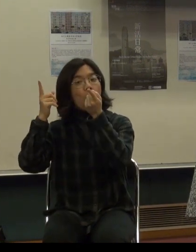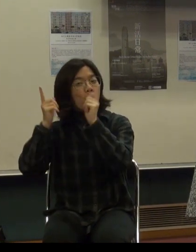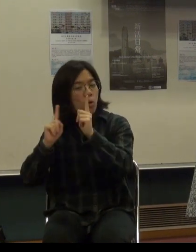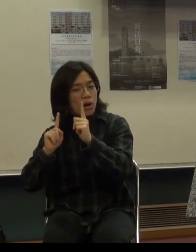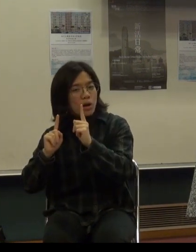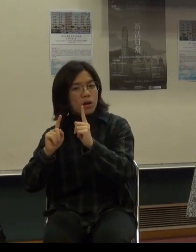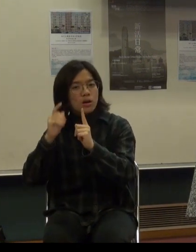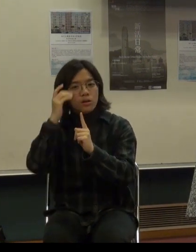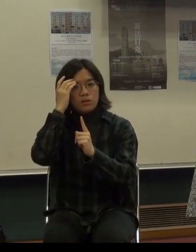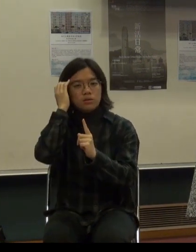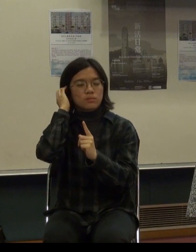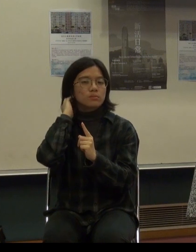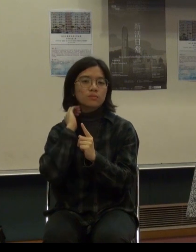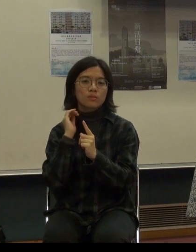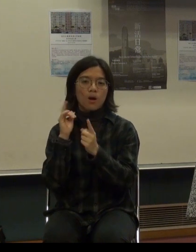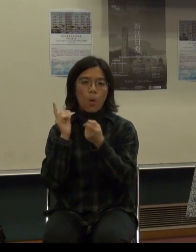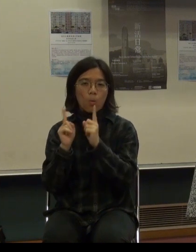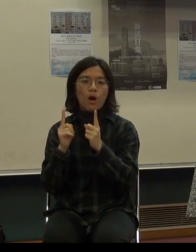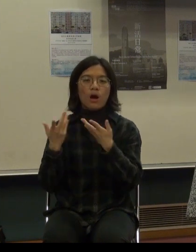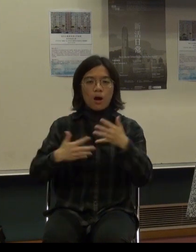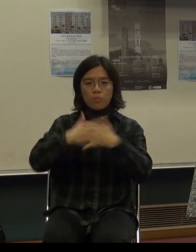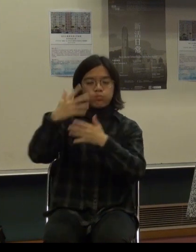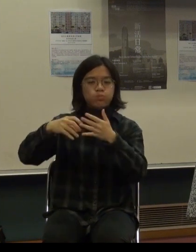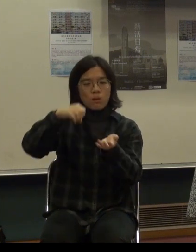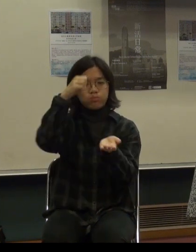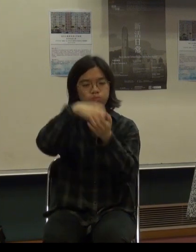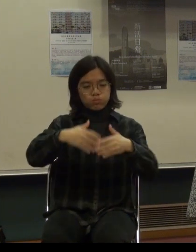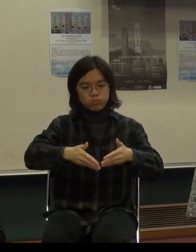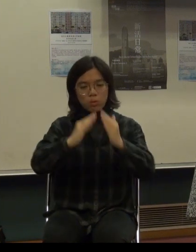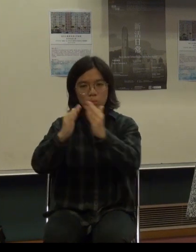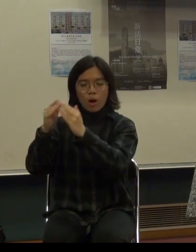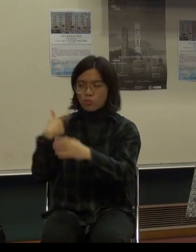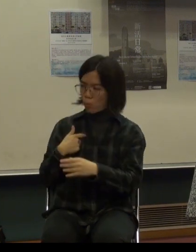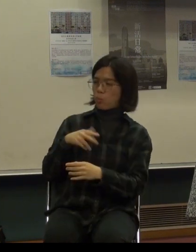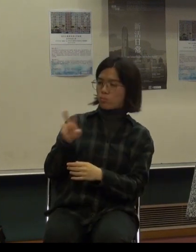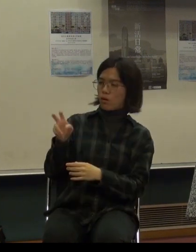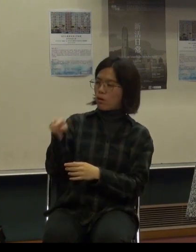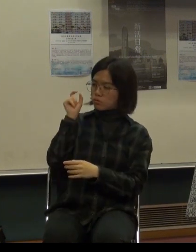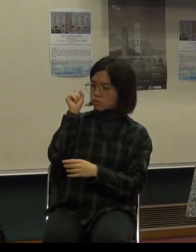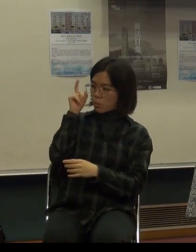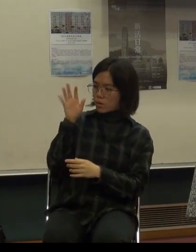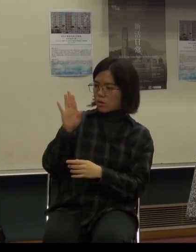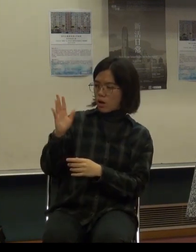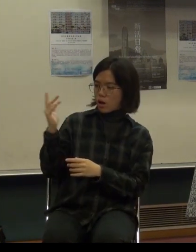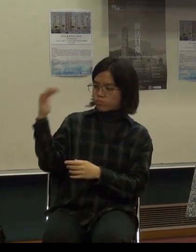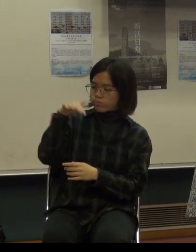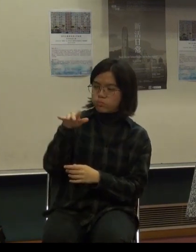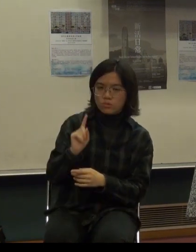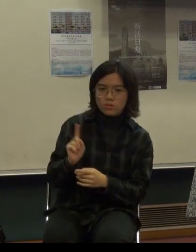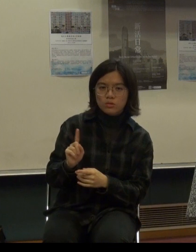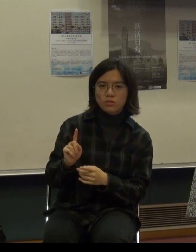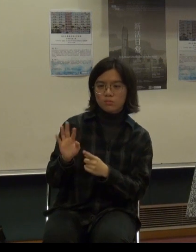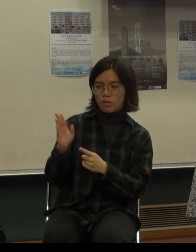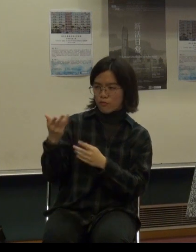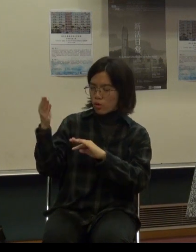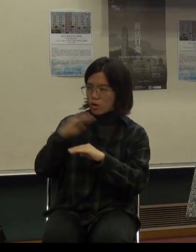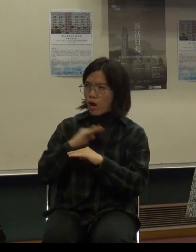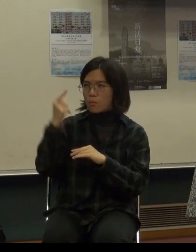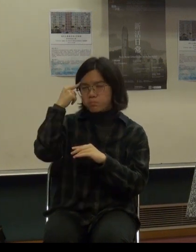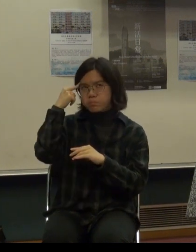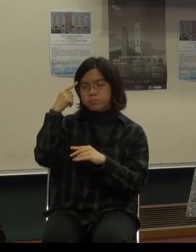我哋睇到一個phenomenon 或者係社會潮流，定係一個建築嘅風